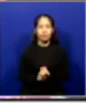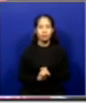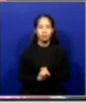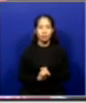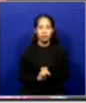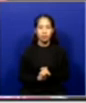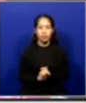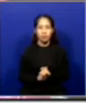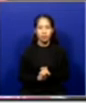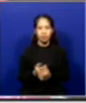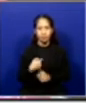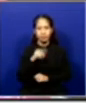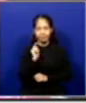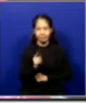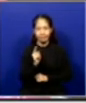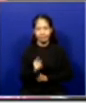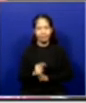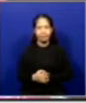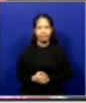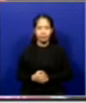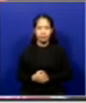จริงมากที่สุดแล้ว